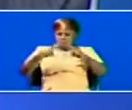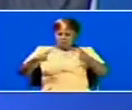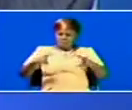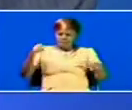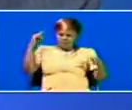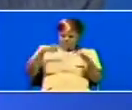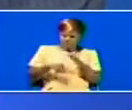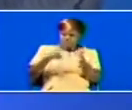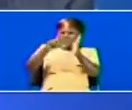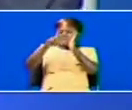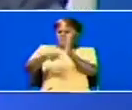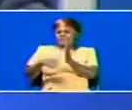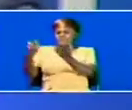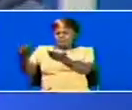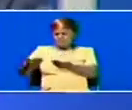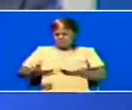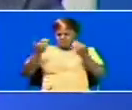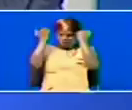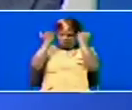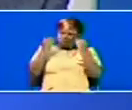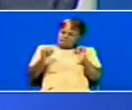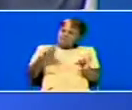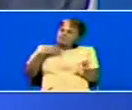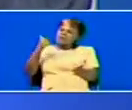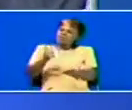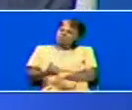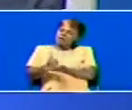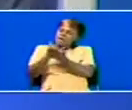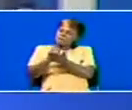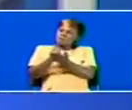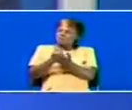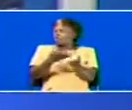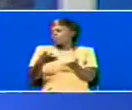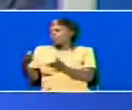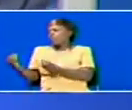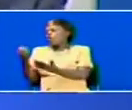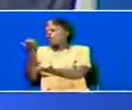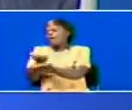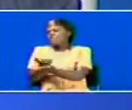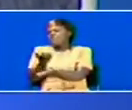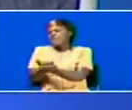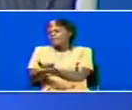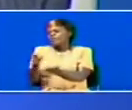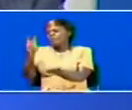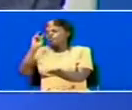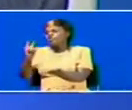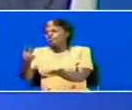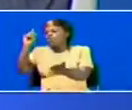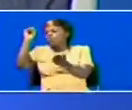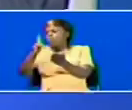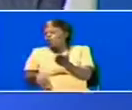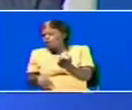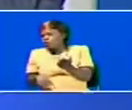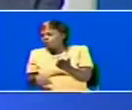husika, na baadaye kupelekwa kotini. Iwapo nataka kusaidia, ungeenda kupeana ushahidi wewe mwenyewe, jambo liloshuhudia,